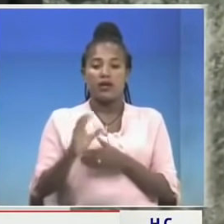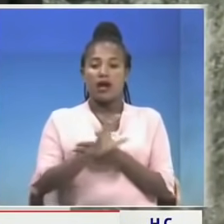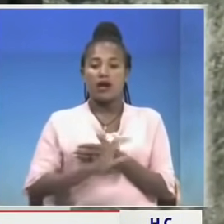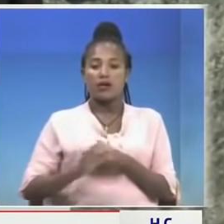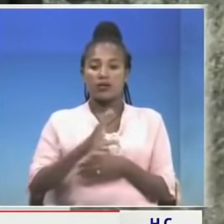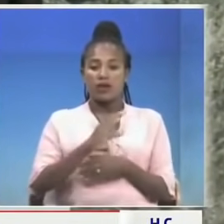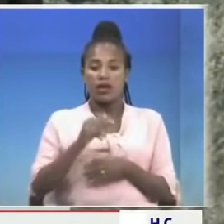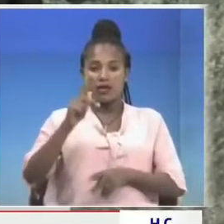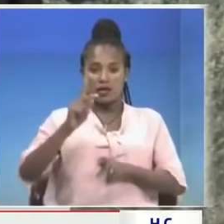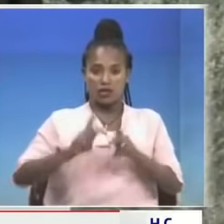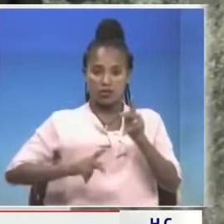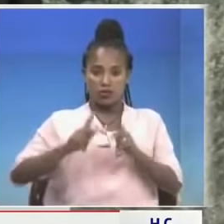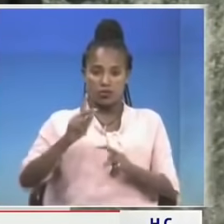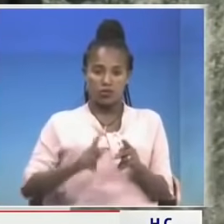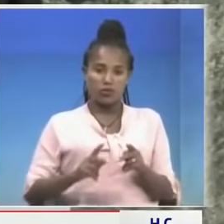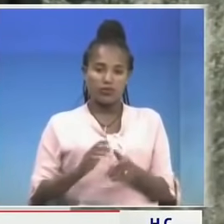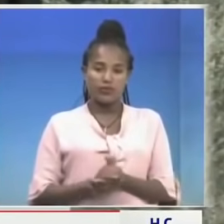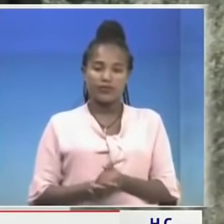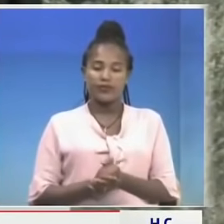ከሀገሪቷና ከህዝቡ